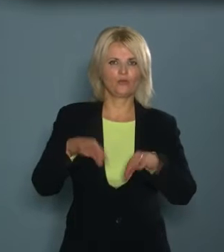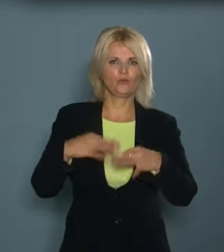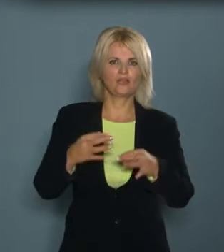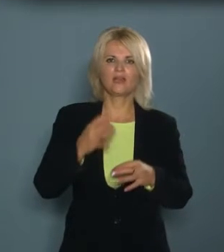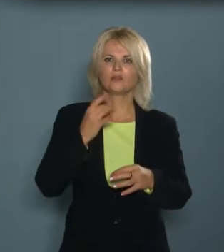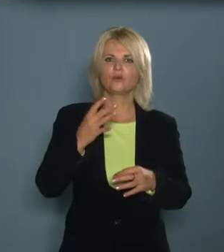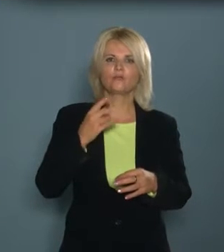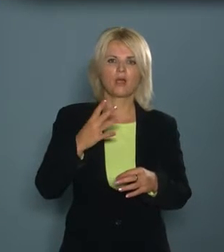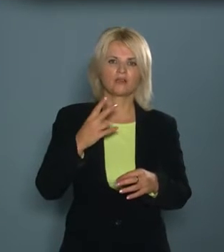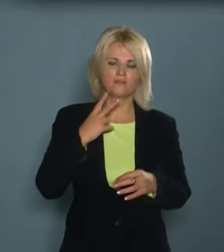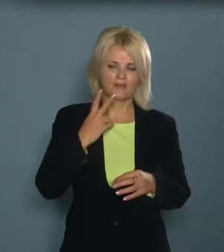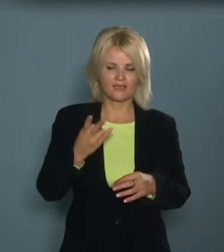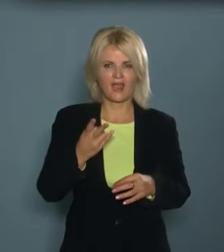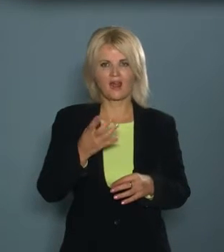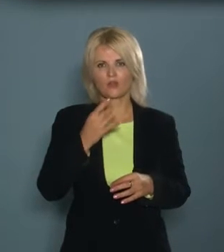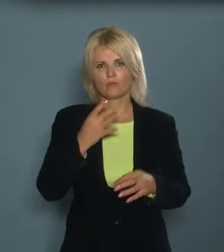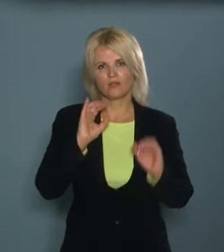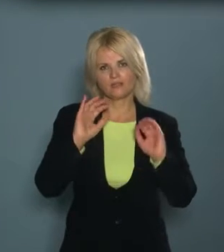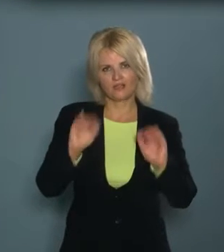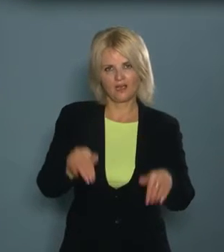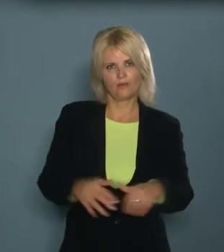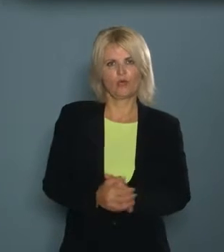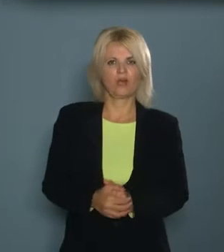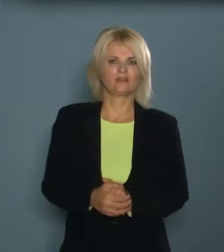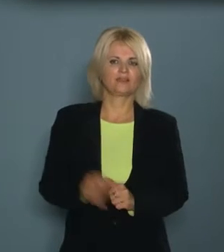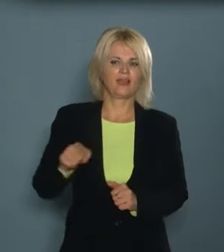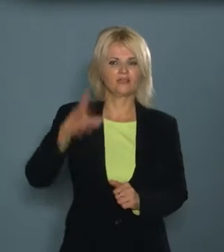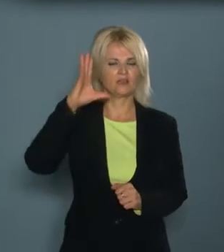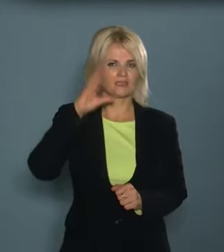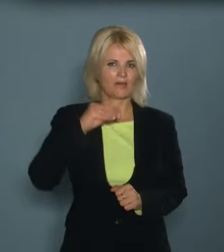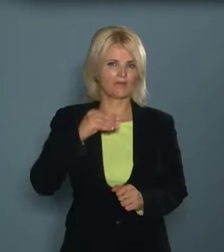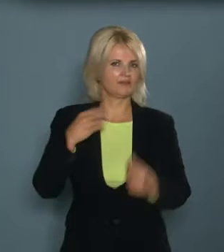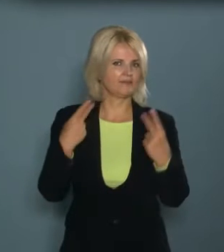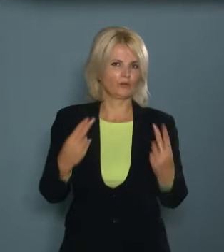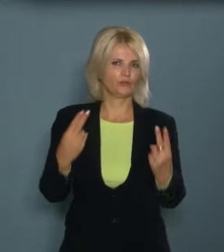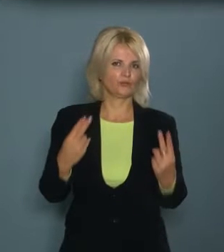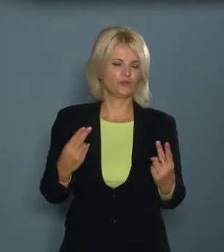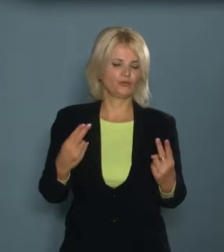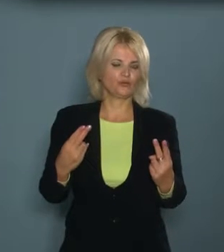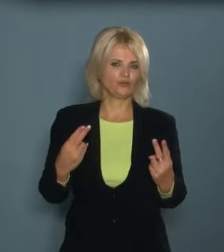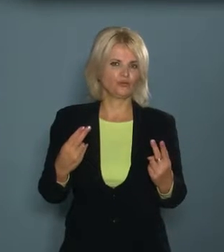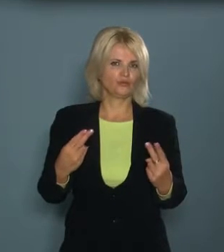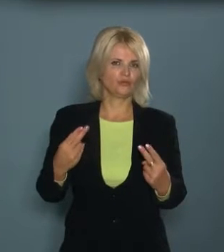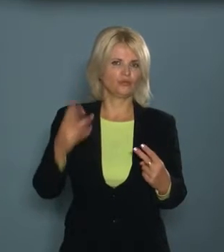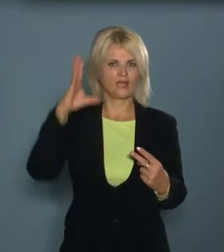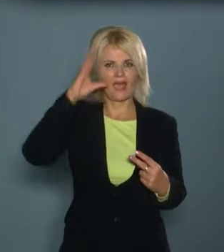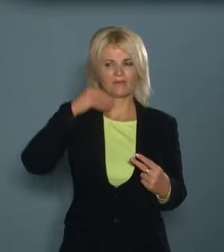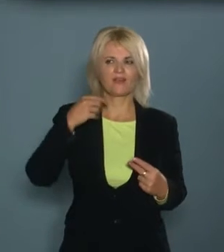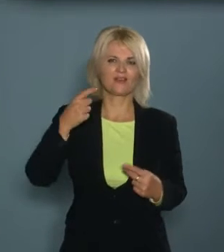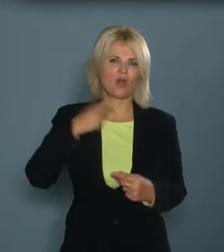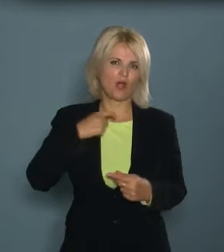picit jobban figyeljünk oda az egészségügyre, mert ez az embereket nagy mértékben befolyásolja, az embereknek a